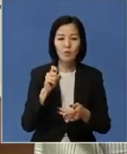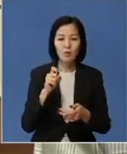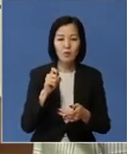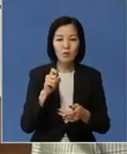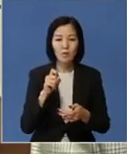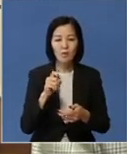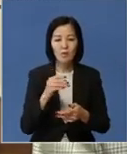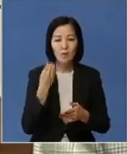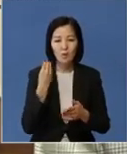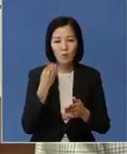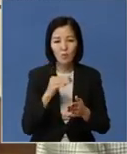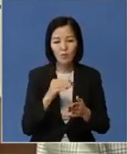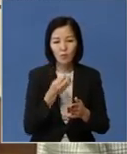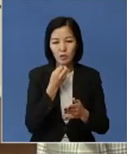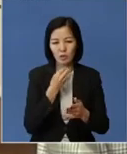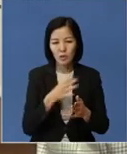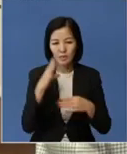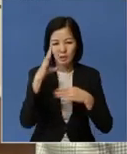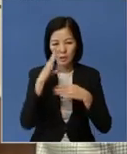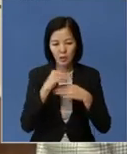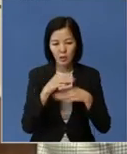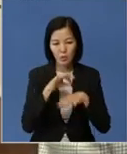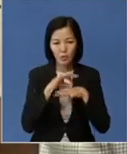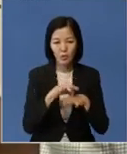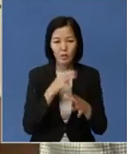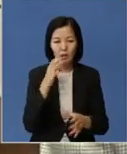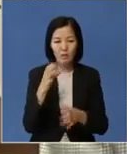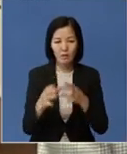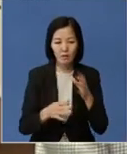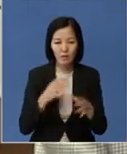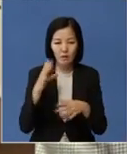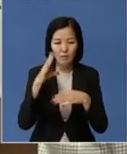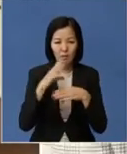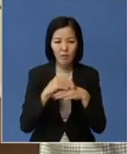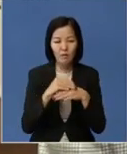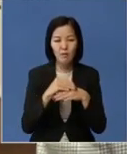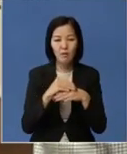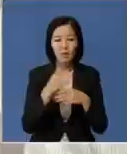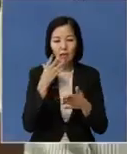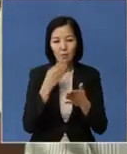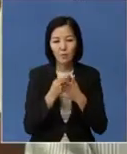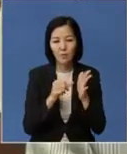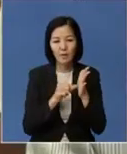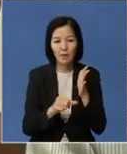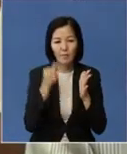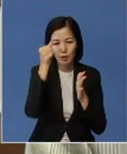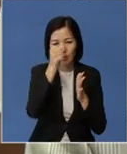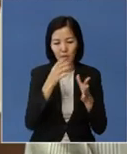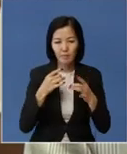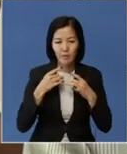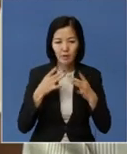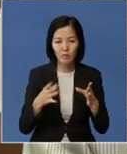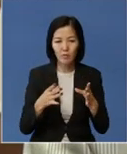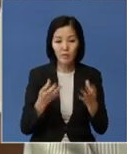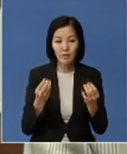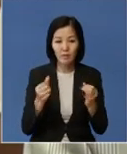өтті. Бір жақ халықаралық кес, бір жақ жастар кес, бір жақ үлкендердің кесі. Тағы бір 60 жас